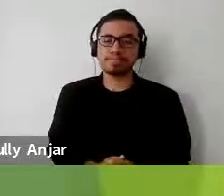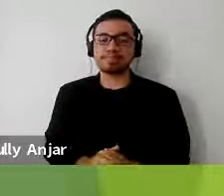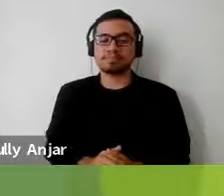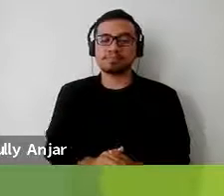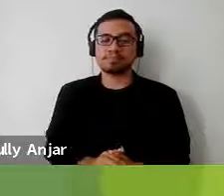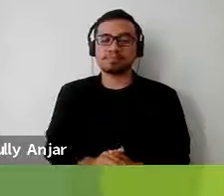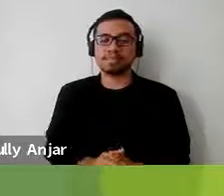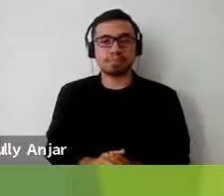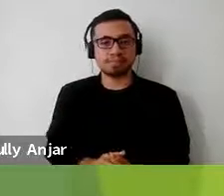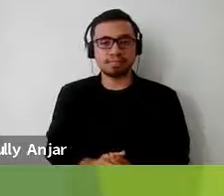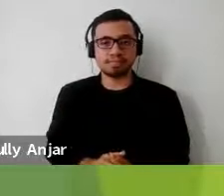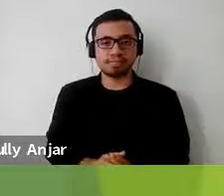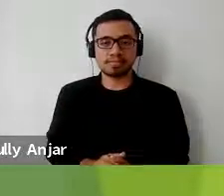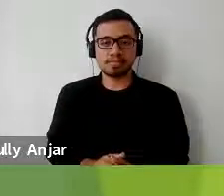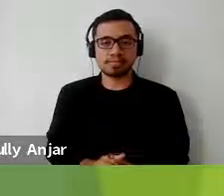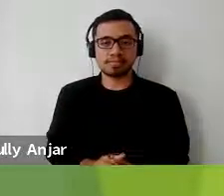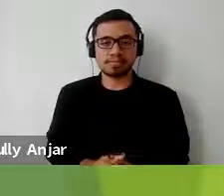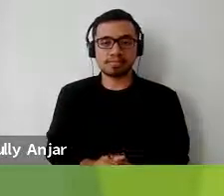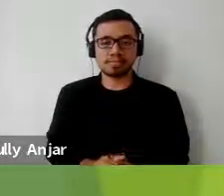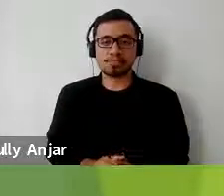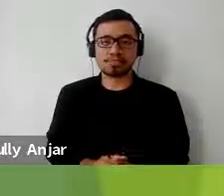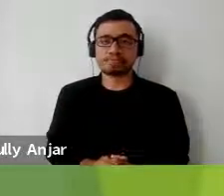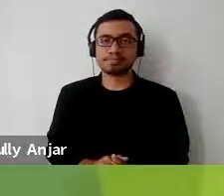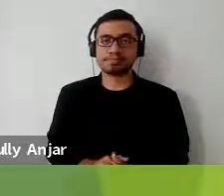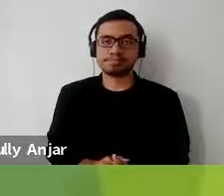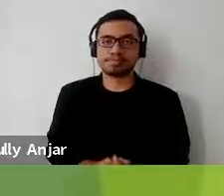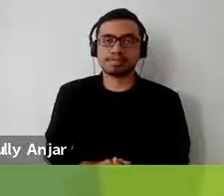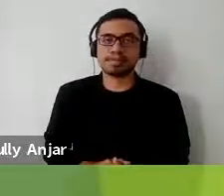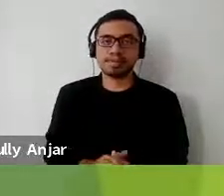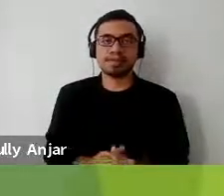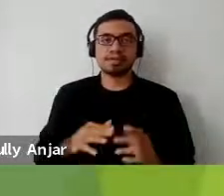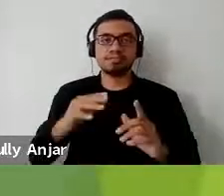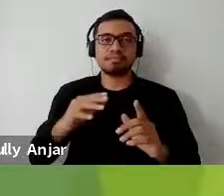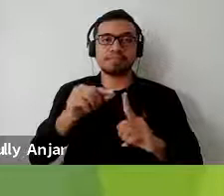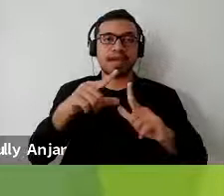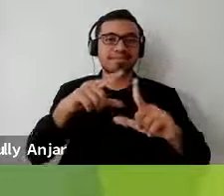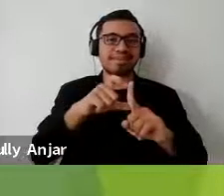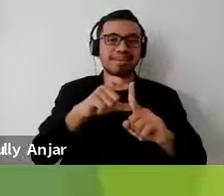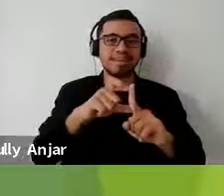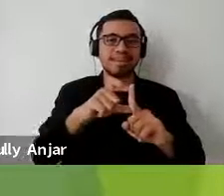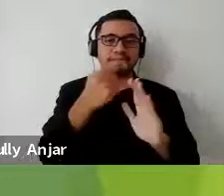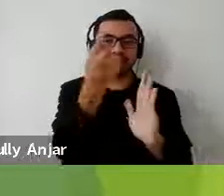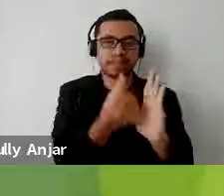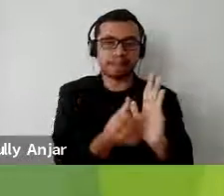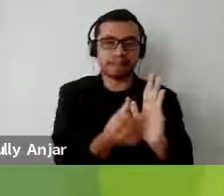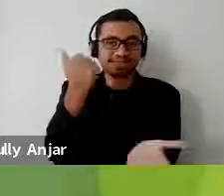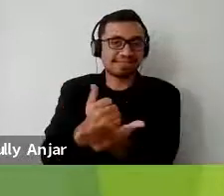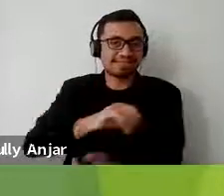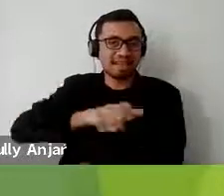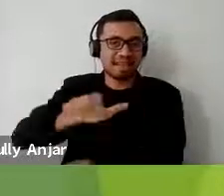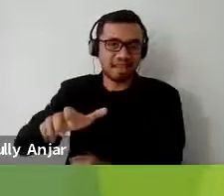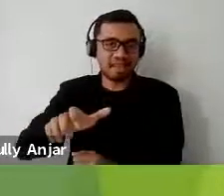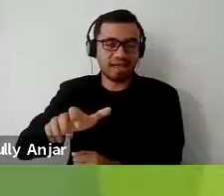Nah, di lain sisi, pendapatan asli daerah kita juga menurun secara drastis. Jadi total APBD